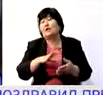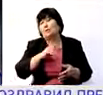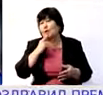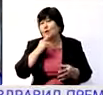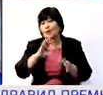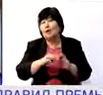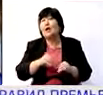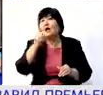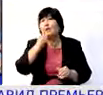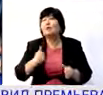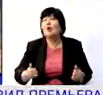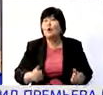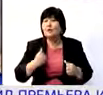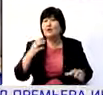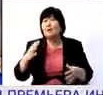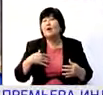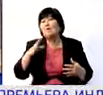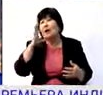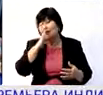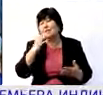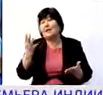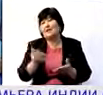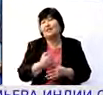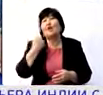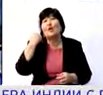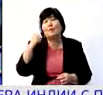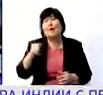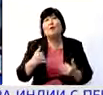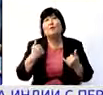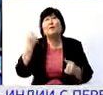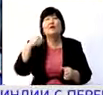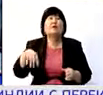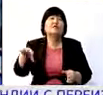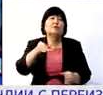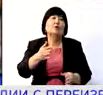сложные. Но благодаря усердной подготовке мы смогли стать победителями. Посвящаем